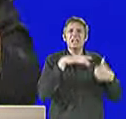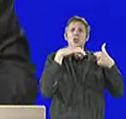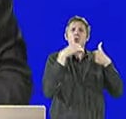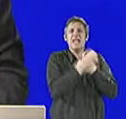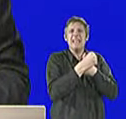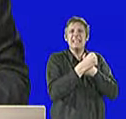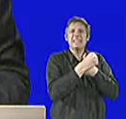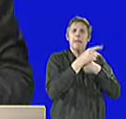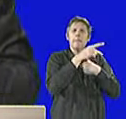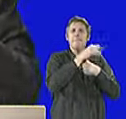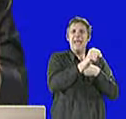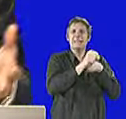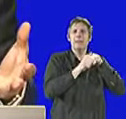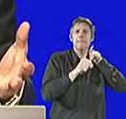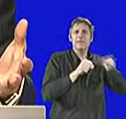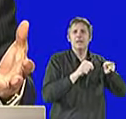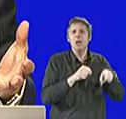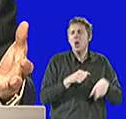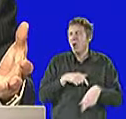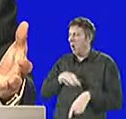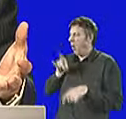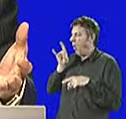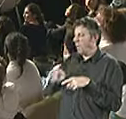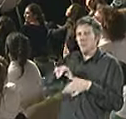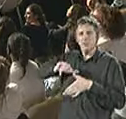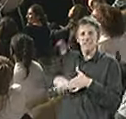refusent d'assumer et s'abstiennent.